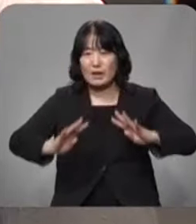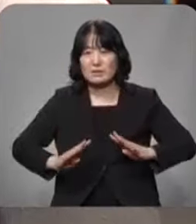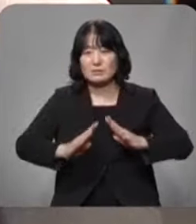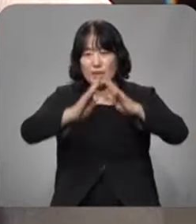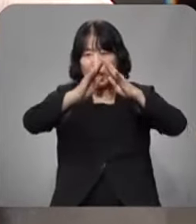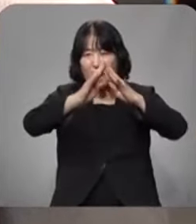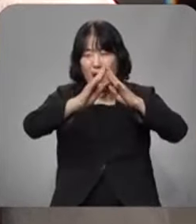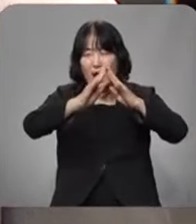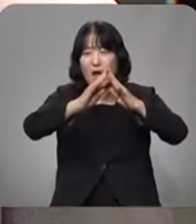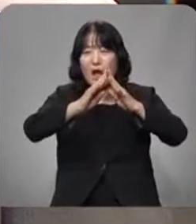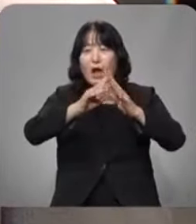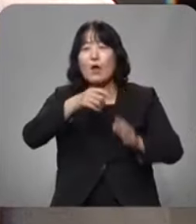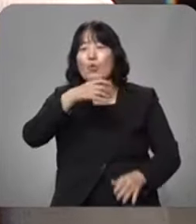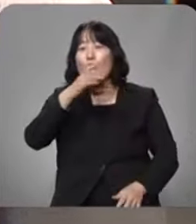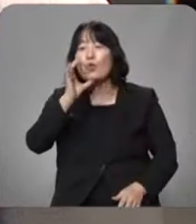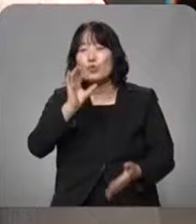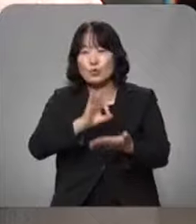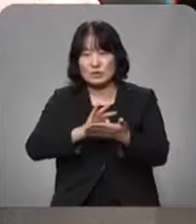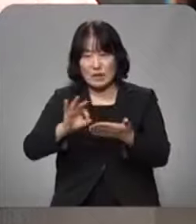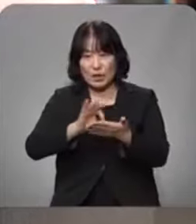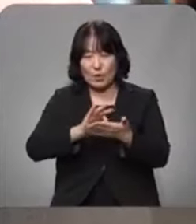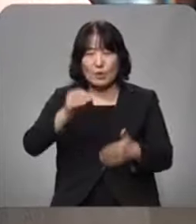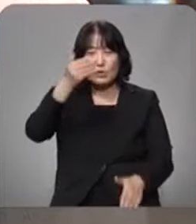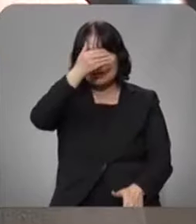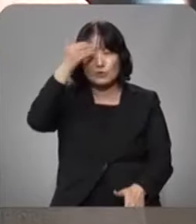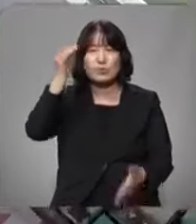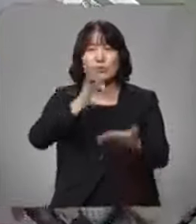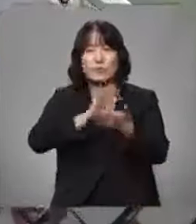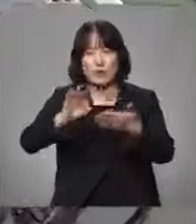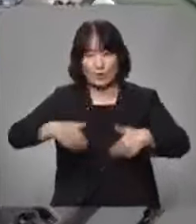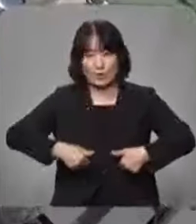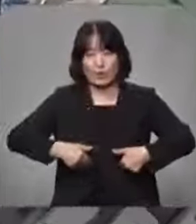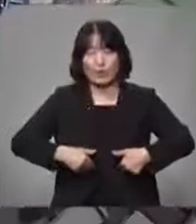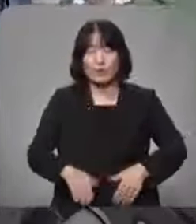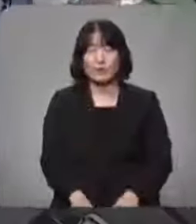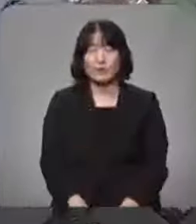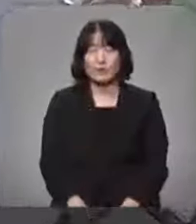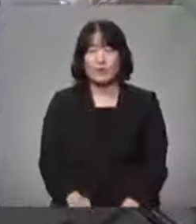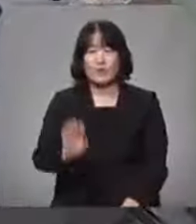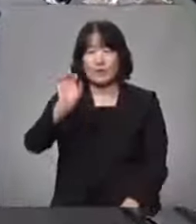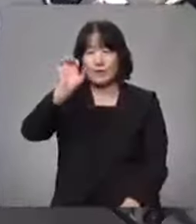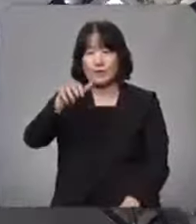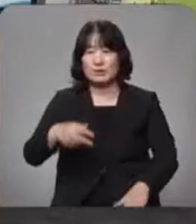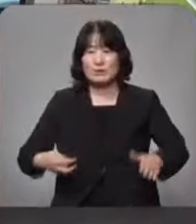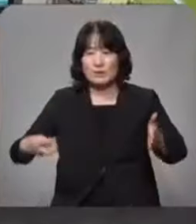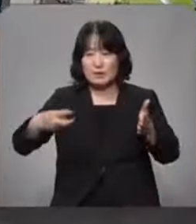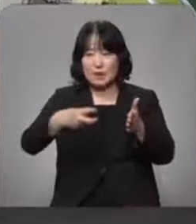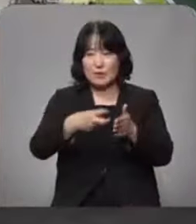있도록 어르신들도 쓸 수가 있고 청소년도 쓸 수가 있고. 평창 터미널